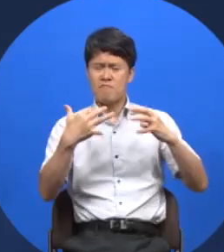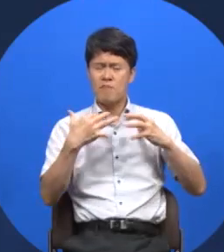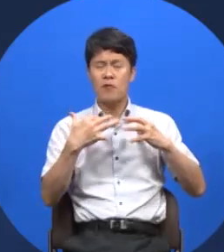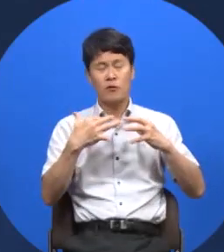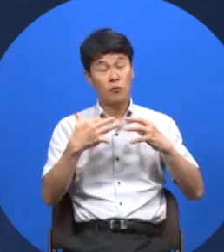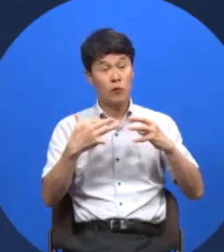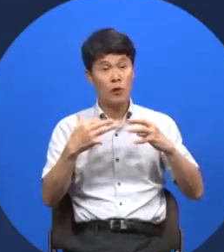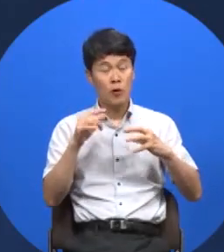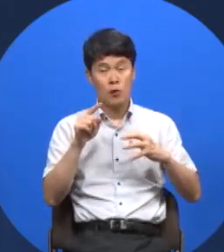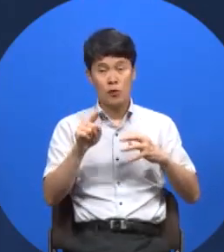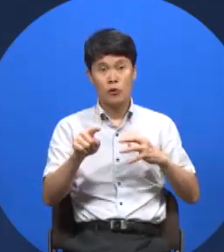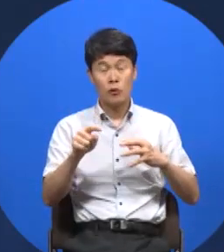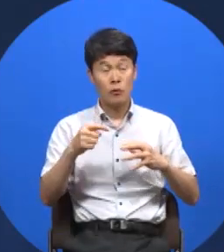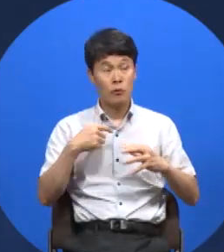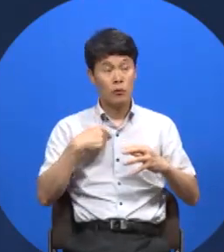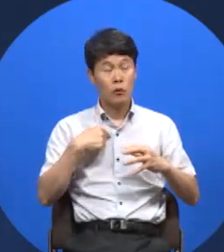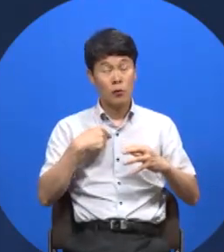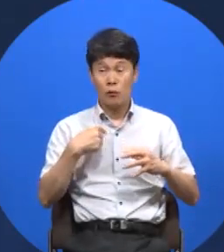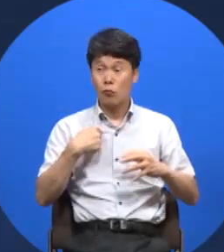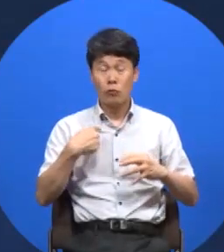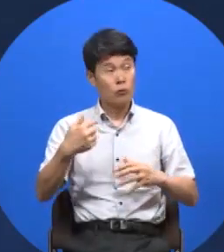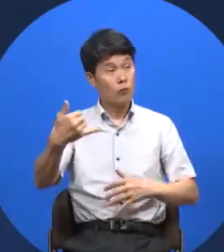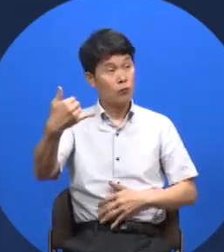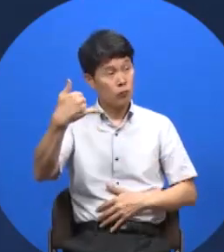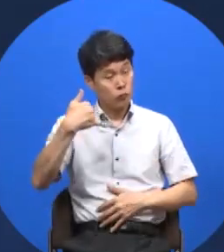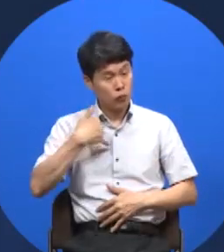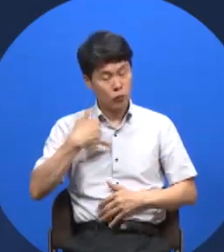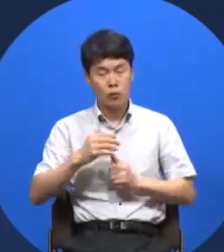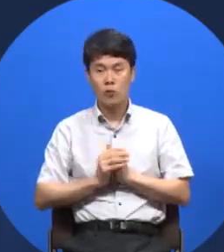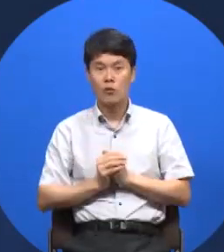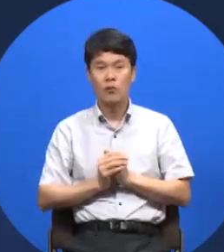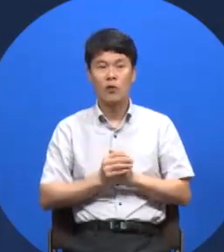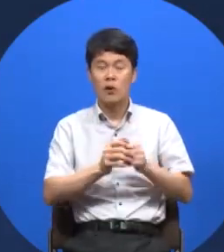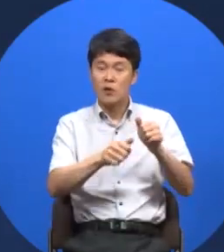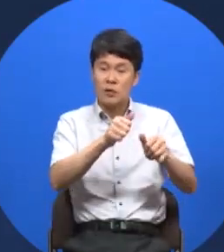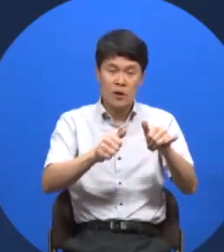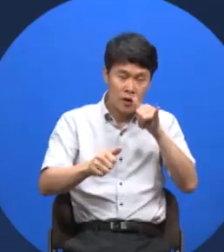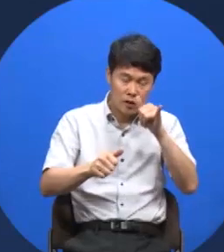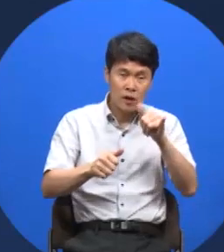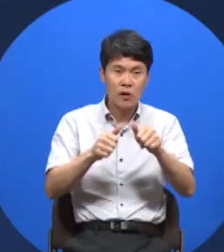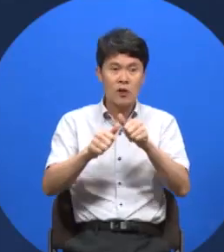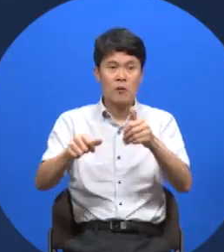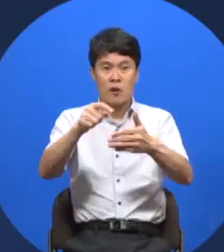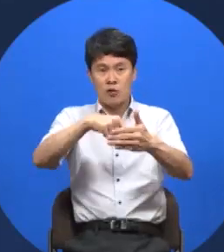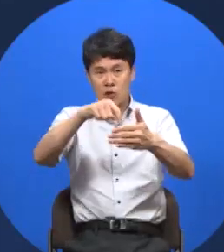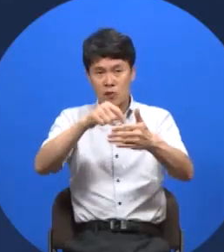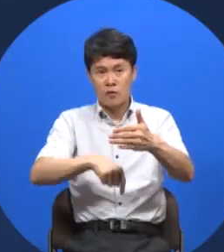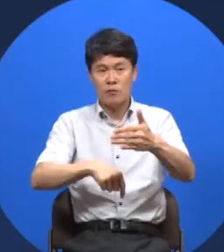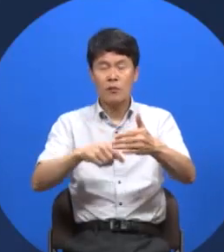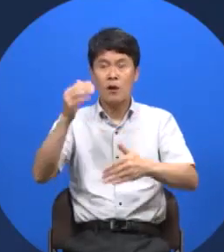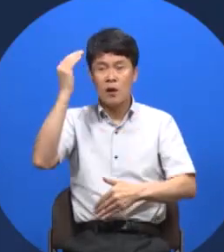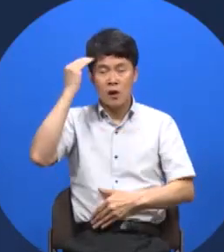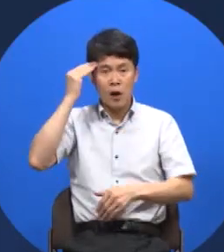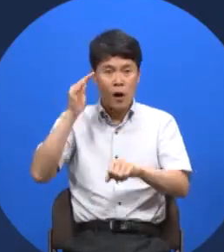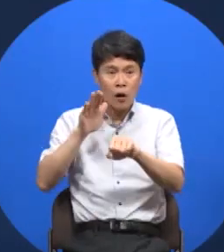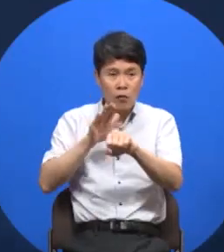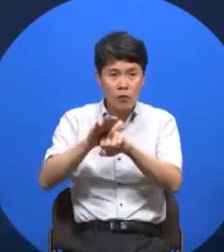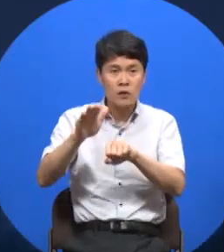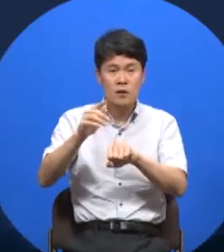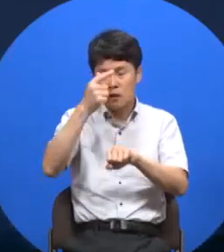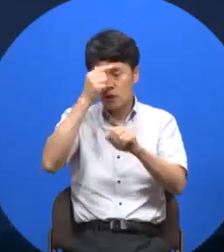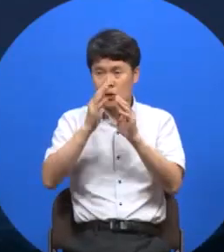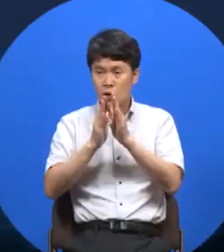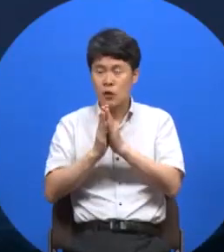대회에서 여러 해 전 저에게 연락이 왔는데 여기 거기에 많은 세미나가 있는데 세미나 중에서 한국식